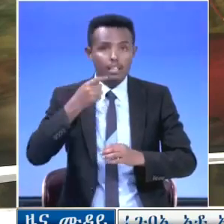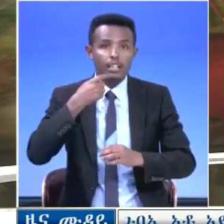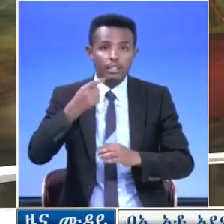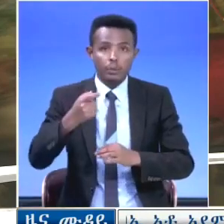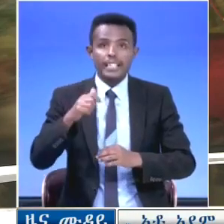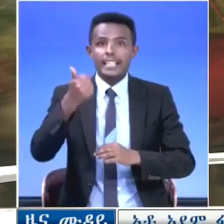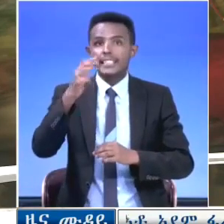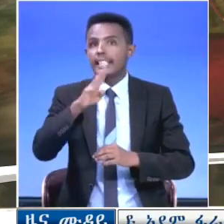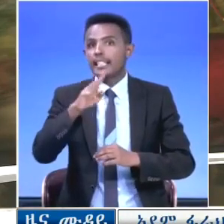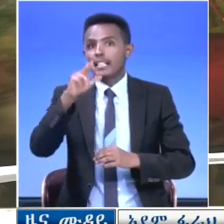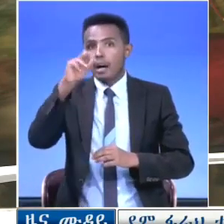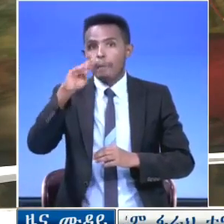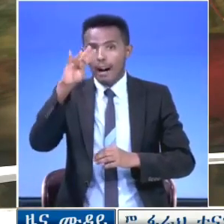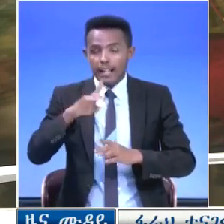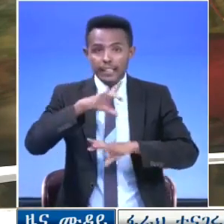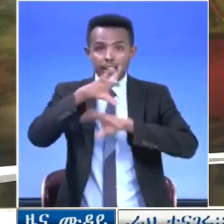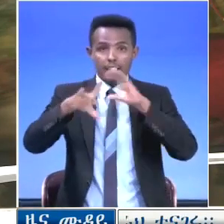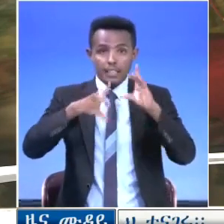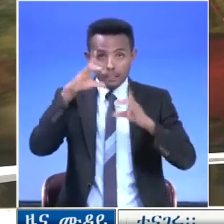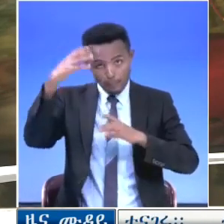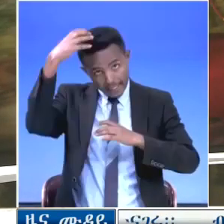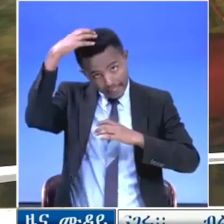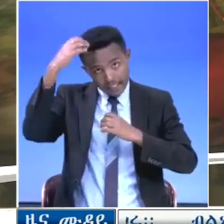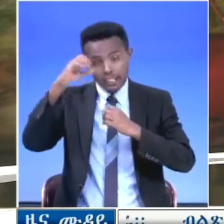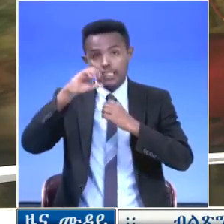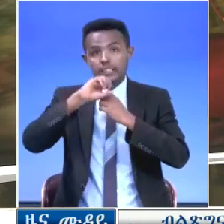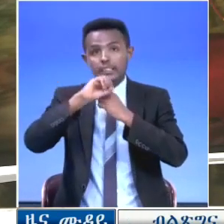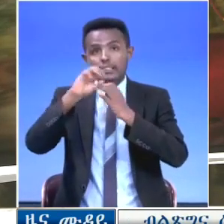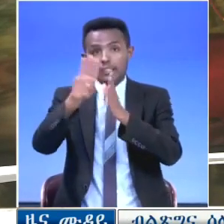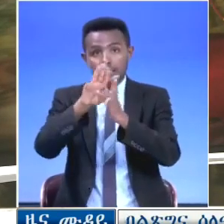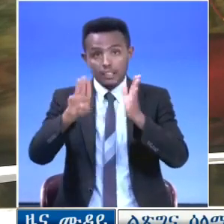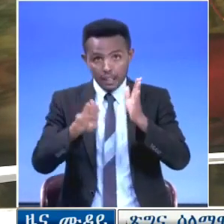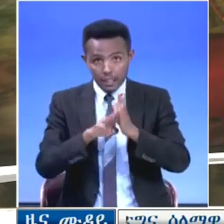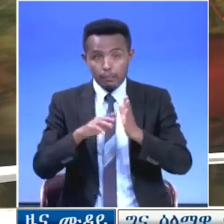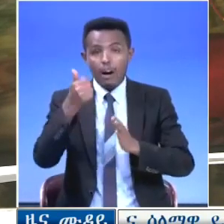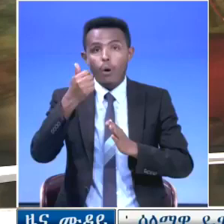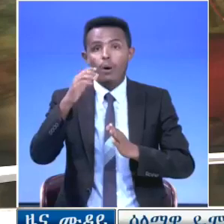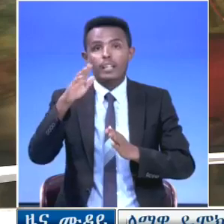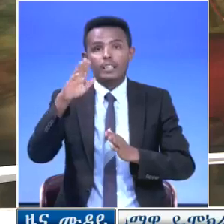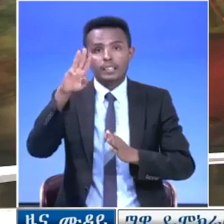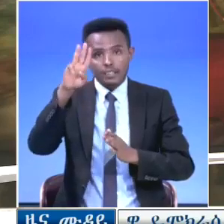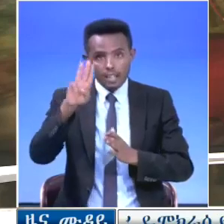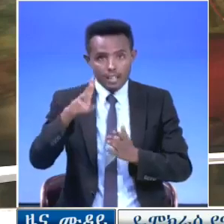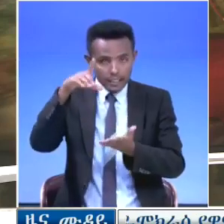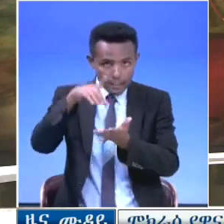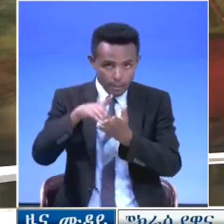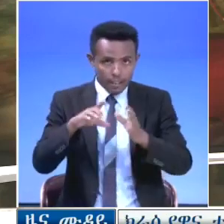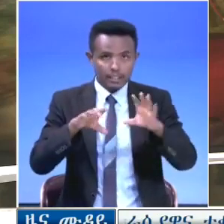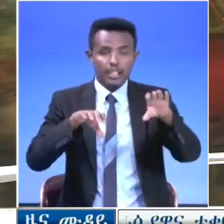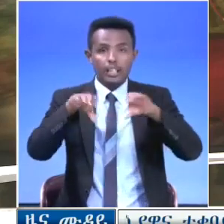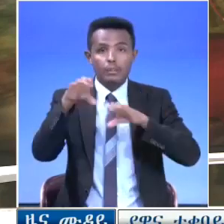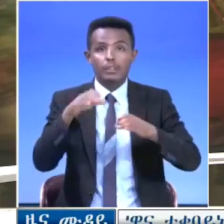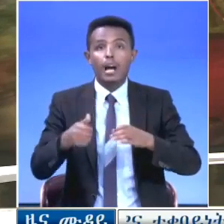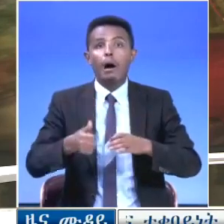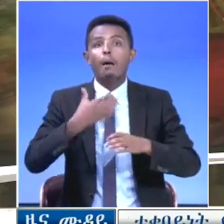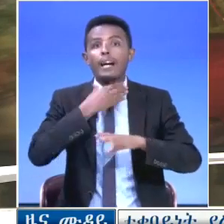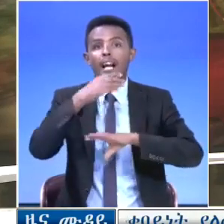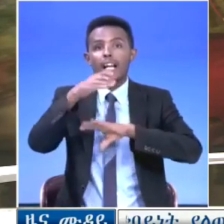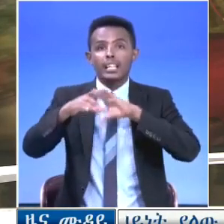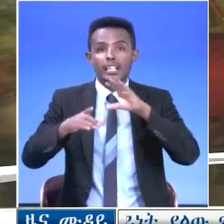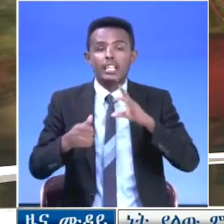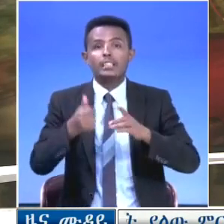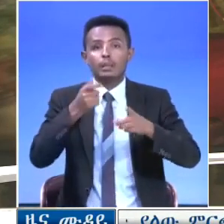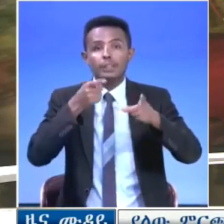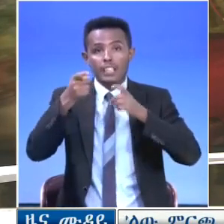የሲዳማ ክልል የምስረታ የመንግስት ምስረታ ስነ ስርዓት በሐዋሳ ከተማ ተካሂዷል። በስነ ስርዓቱ ላይ የአማራ ክልል ርዕሰ መስተዳድር አቶ